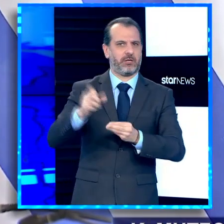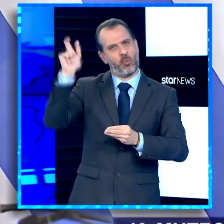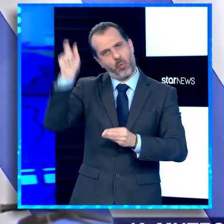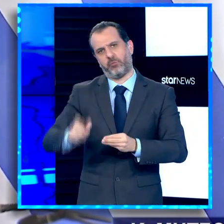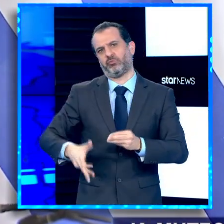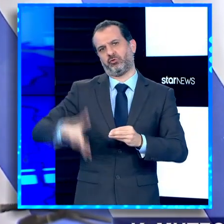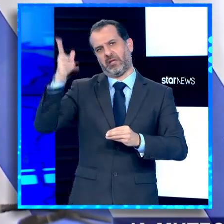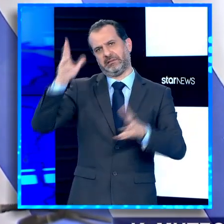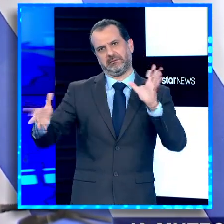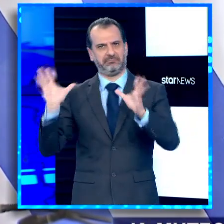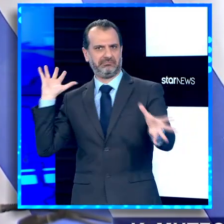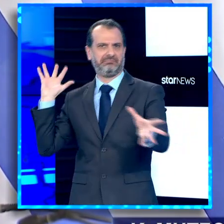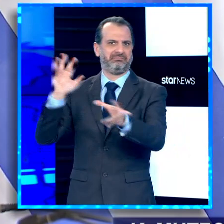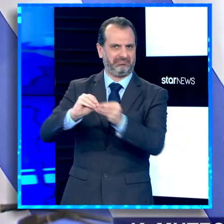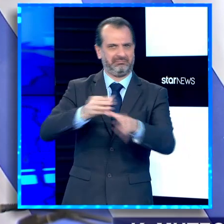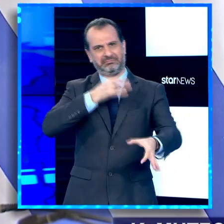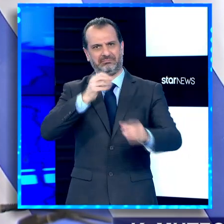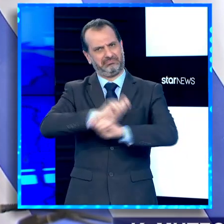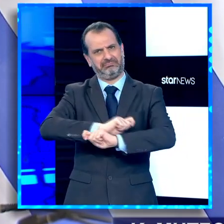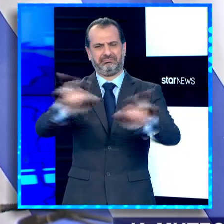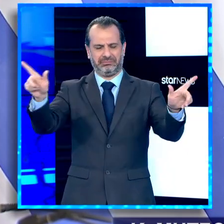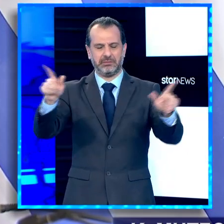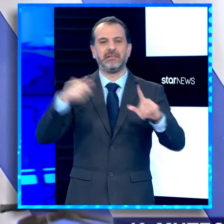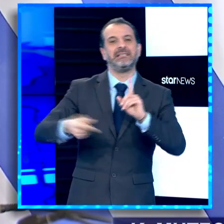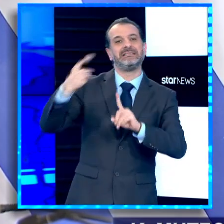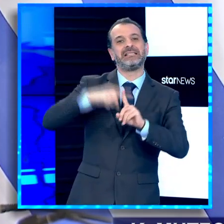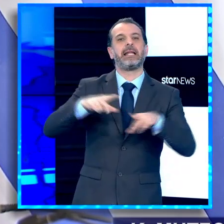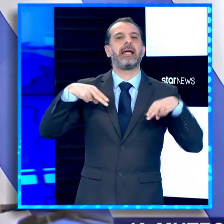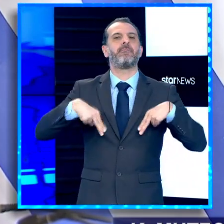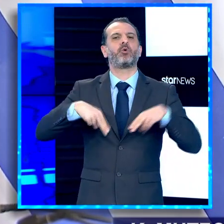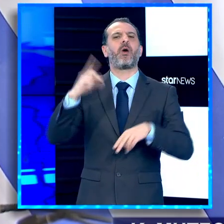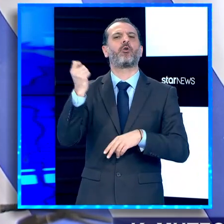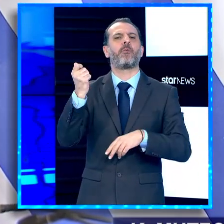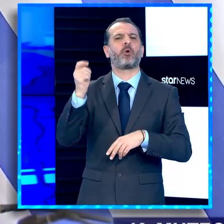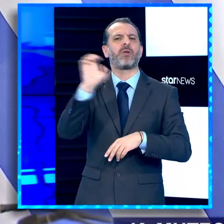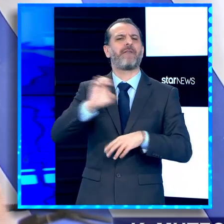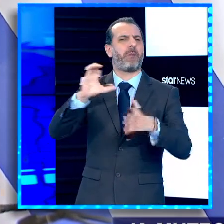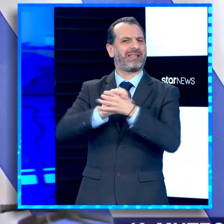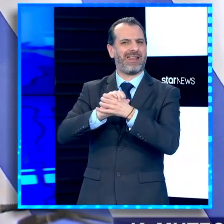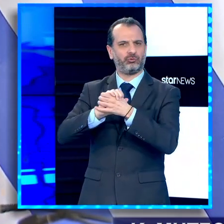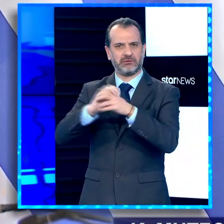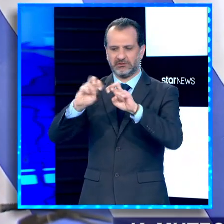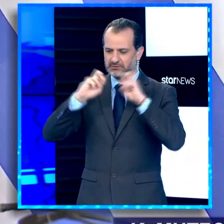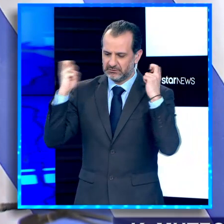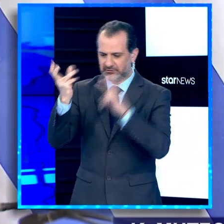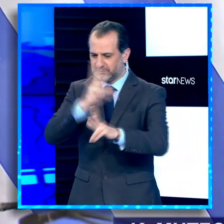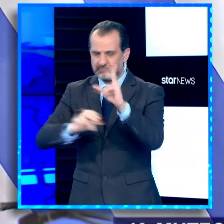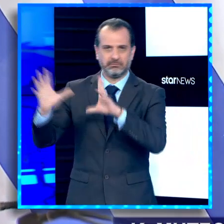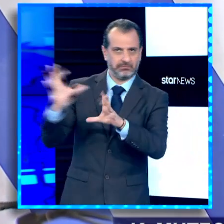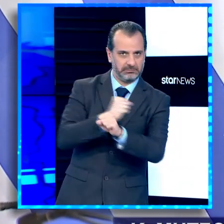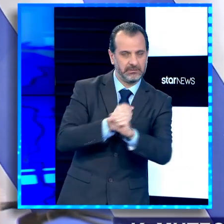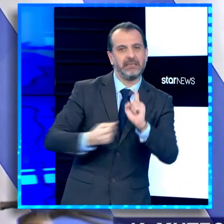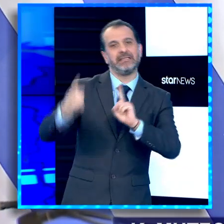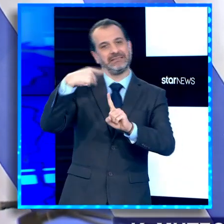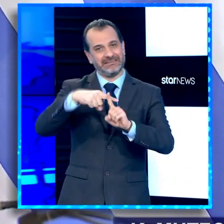Κυριάκος Μητσοτάκης αναφέρθηκε στη συμφωνία που επεκτεύθηκε στο ΕΚΟΦΙΝ, αλλά και στο δημοσίευμα του Economist που κατέταξε την Ελλάδα πρώτη χώρα της